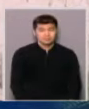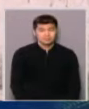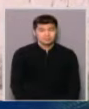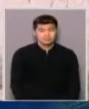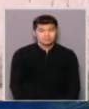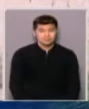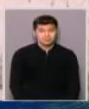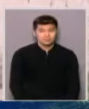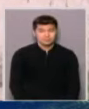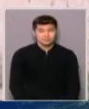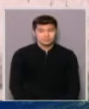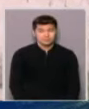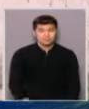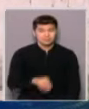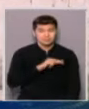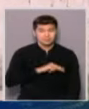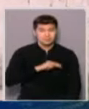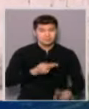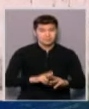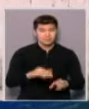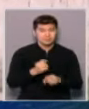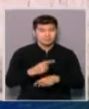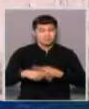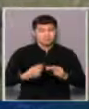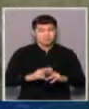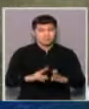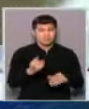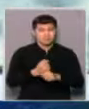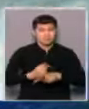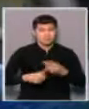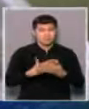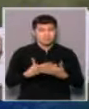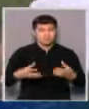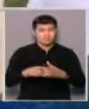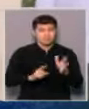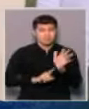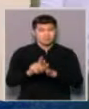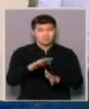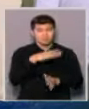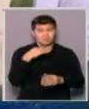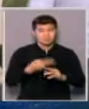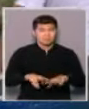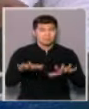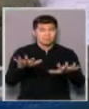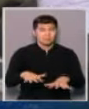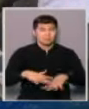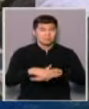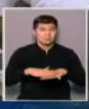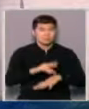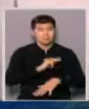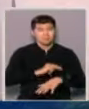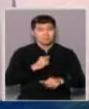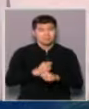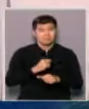Еңбек еткен емеді, еңбексіз не өнеді демекші аз істеп көп табыс тапқысы келетіндер көбі дәл осы қара базарда шағалап